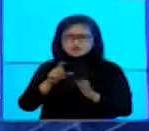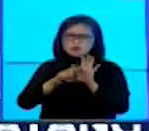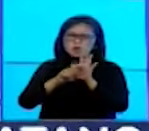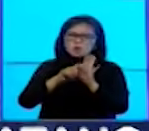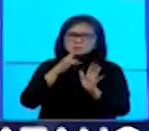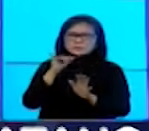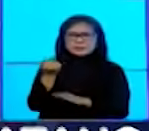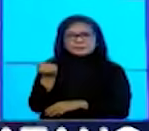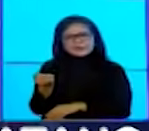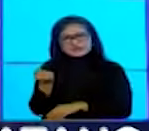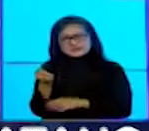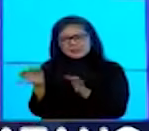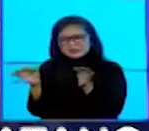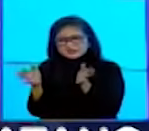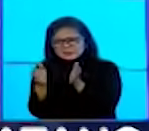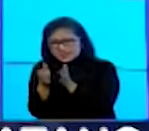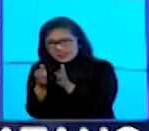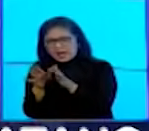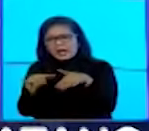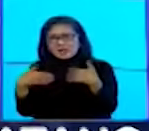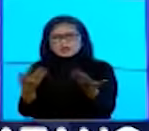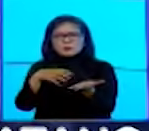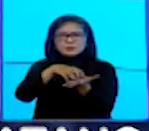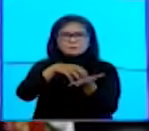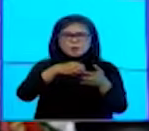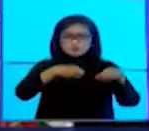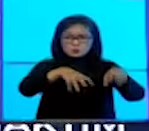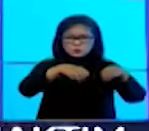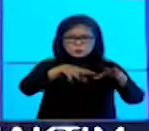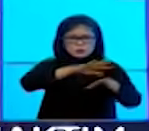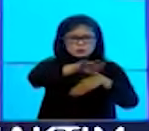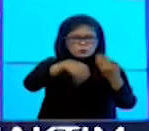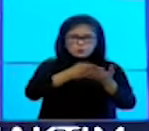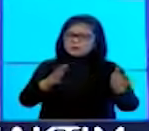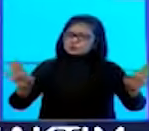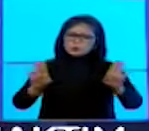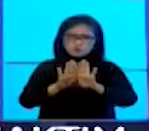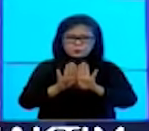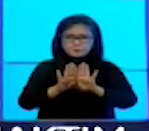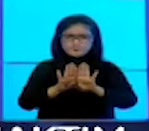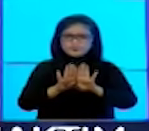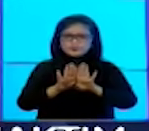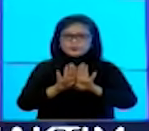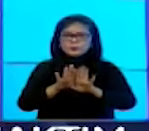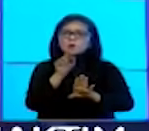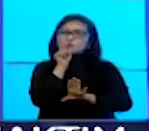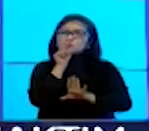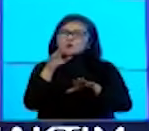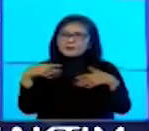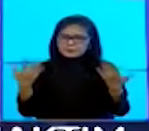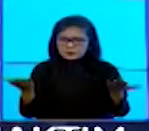Alfamart, dan tempat perdagangan lain. Ini semua kita lockdown. Ini untuk